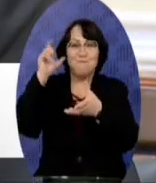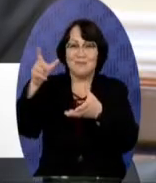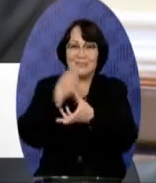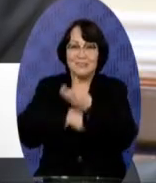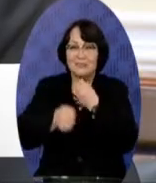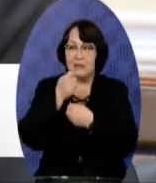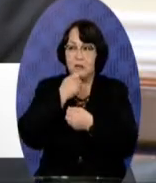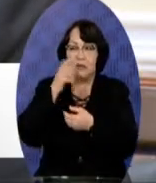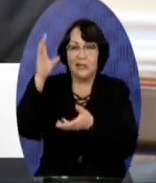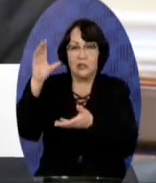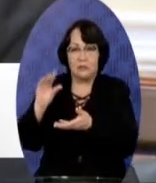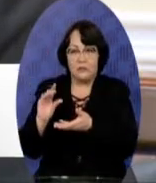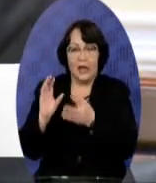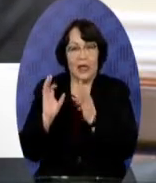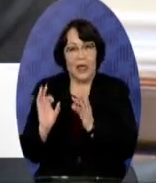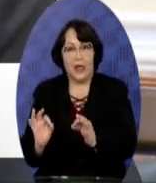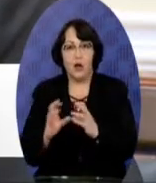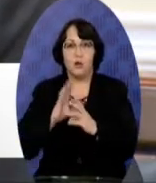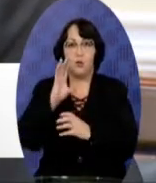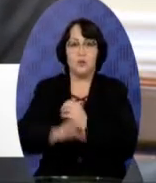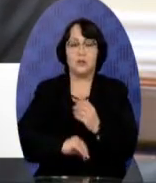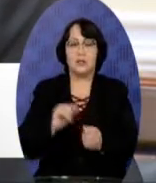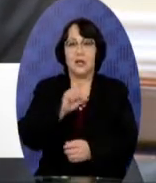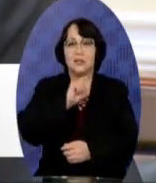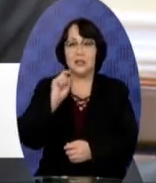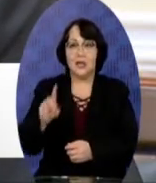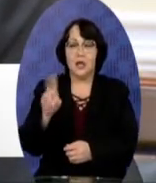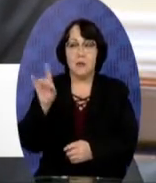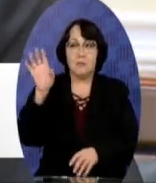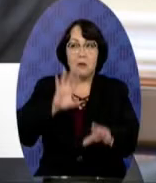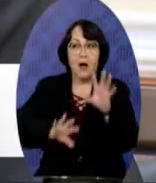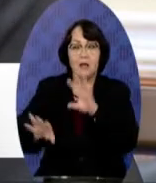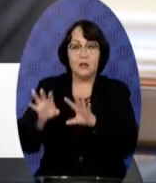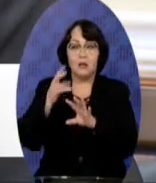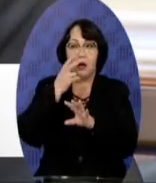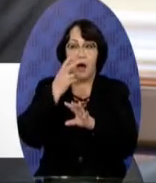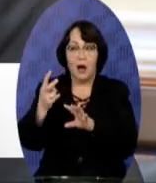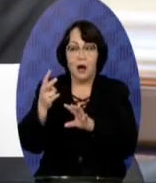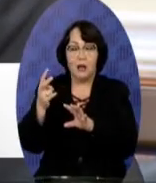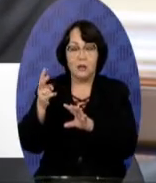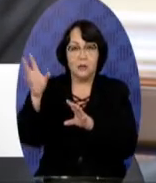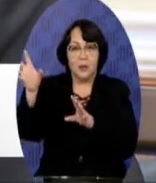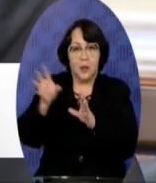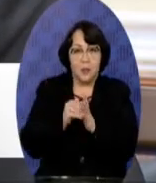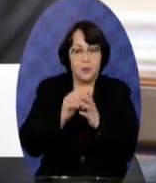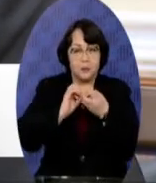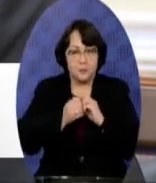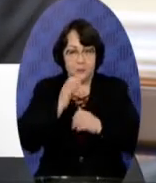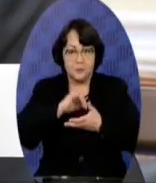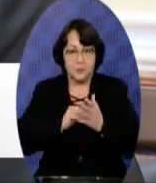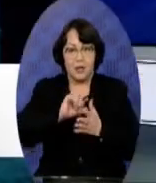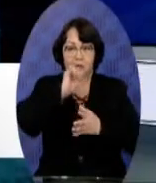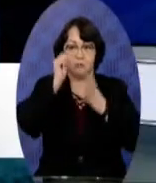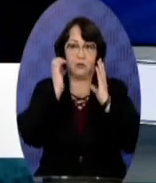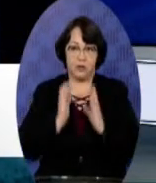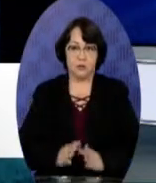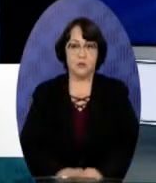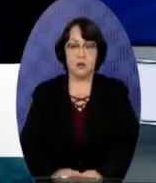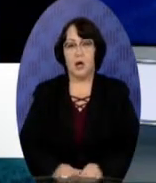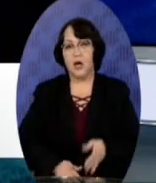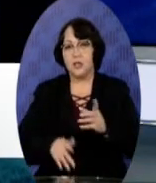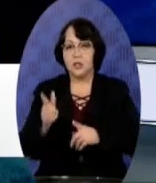удаадаа энэ олон улсын зах зээл дээр өрнөж байгаа үйл явцыг бас харгалзан үзье гэсэн байдлаар бол асуудалд хандсан байна.